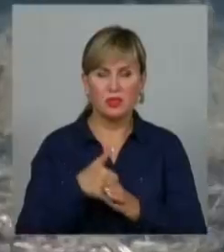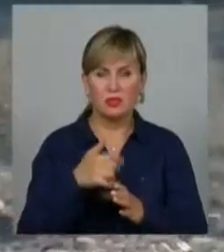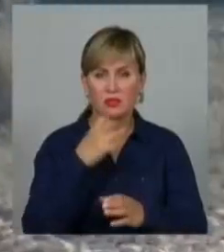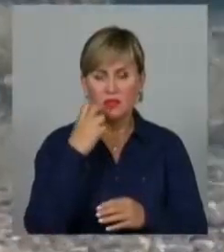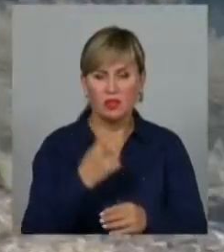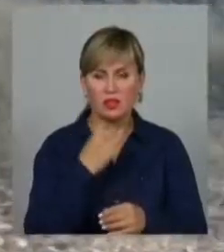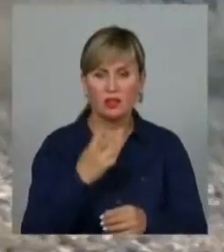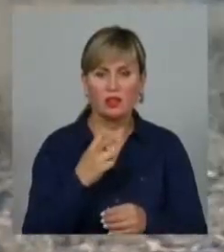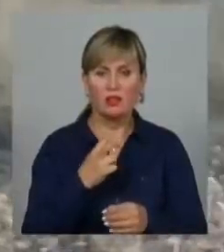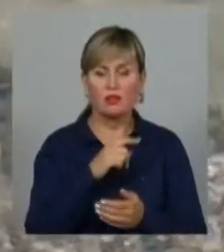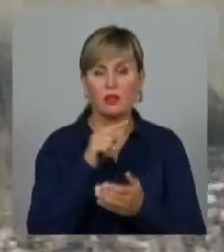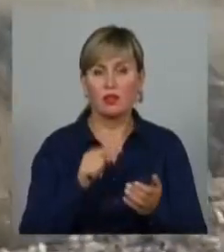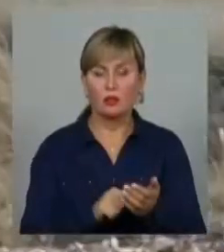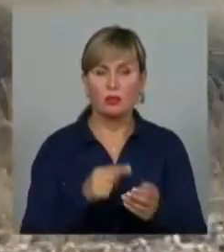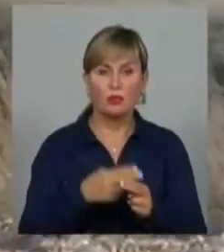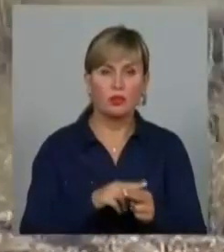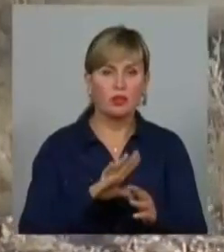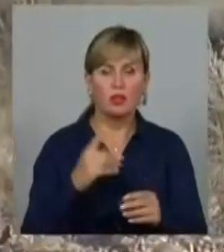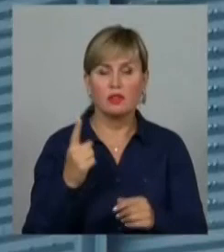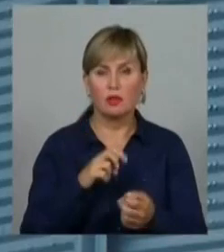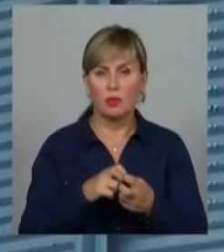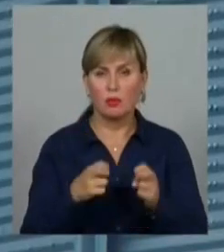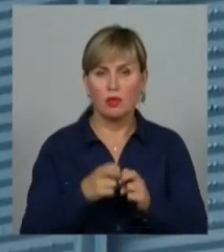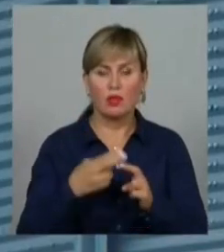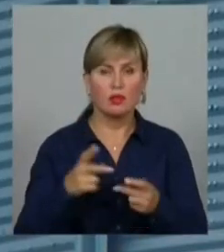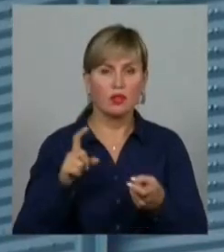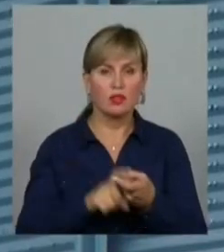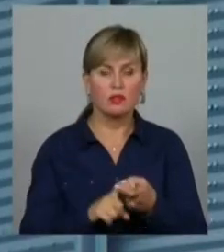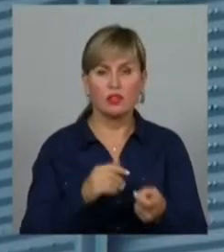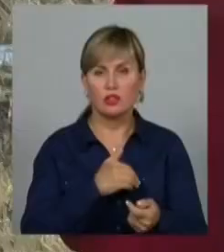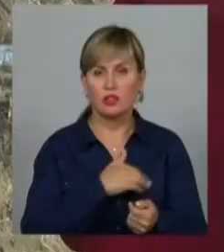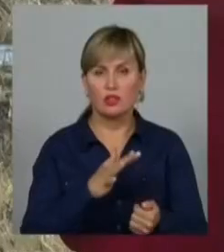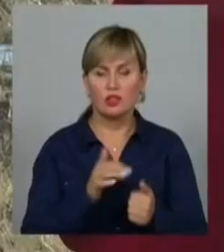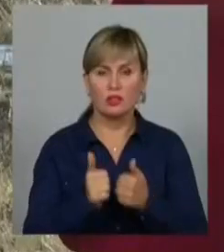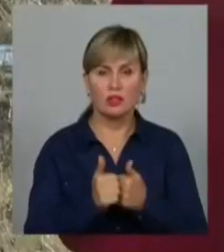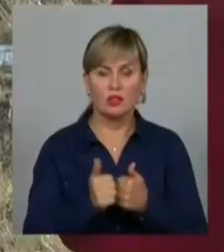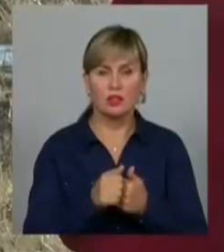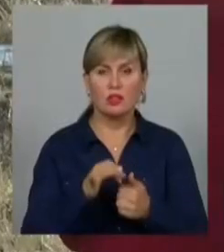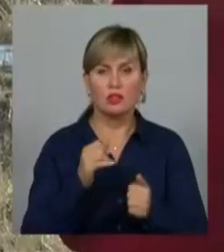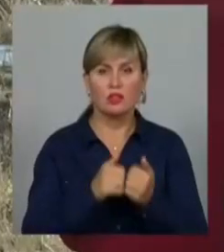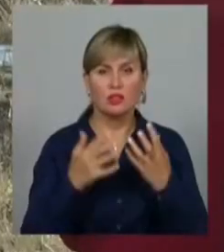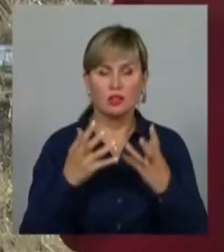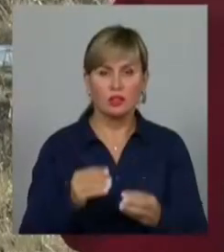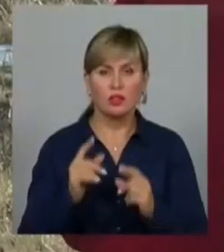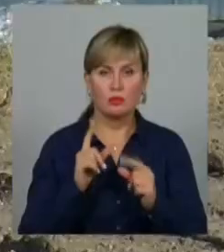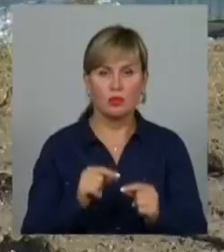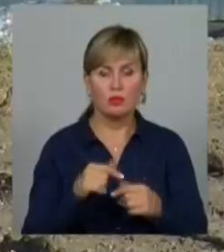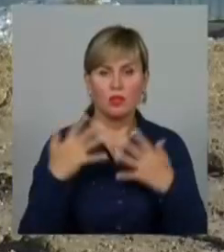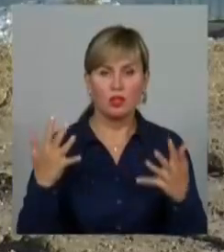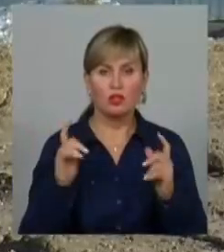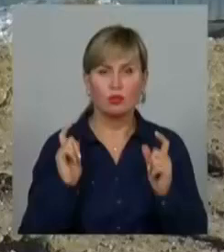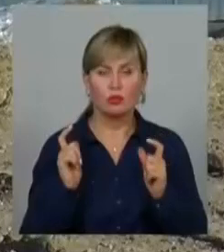воняет. Вопрос экологии не единственная проблема, которая связана с нежелательным соседством. Ежедневно проезжающие большегрузные